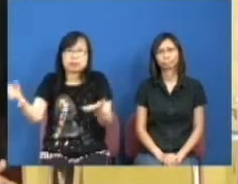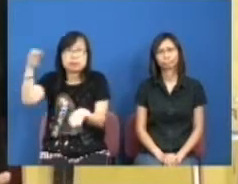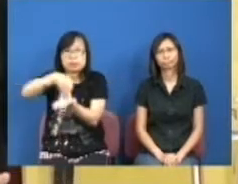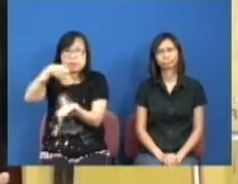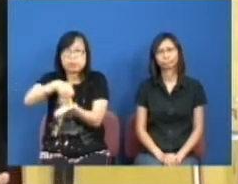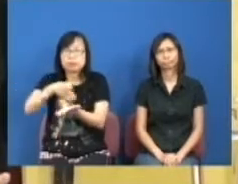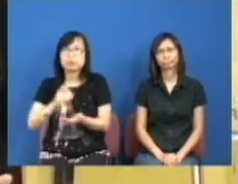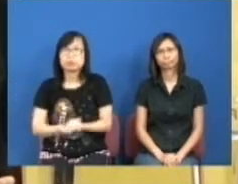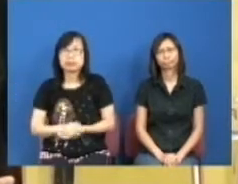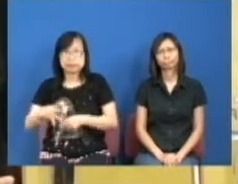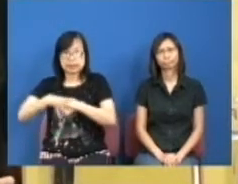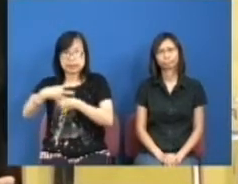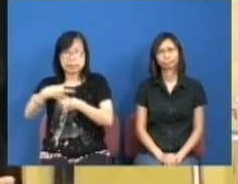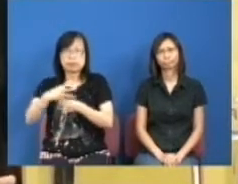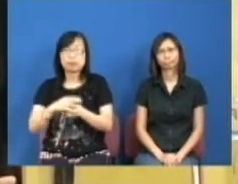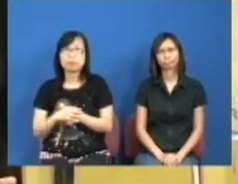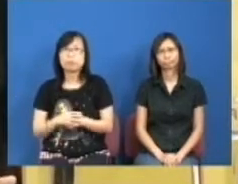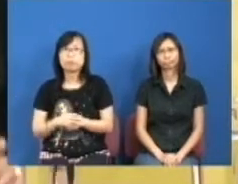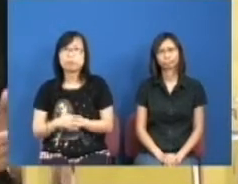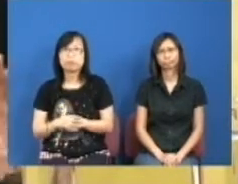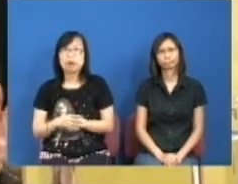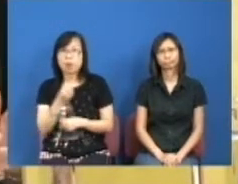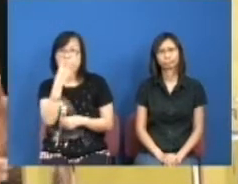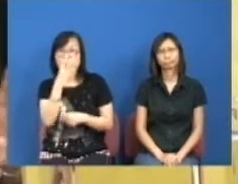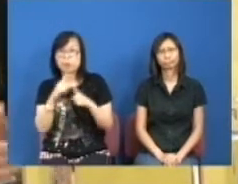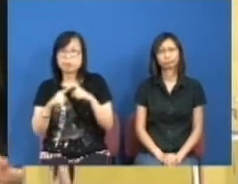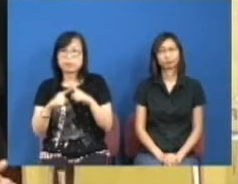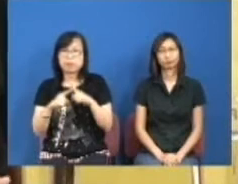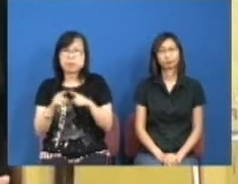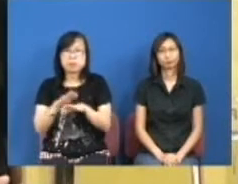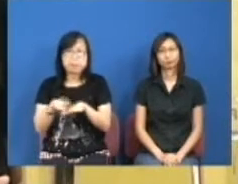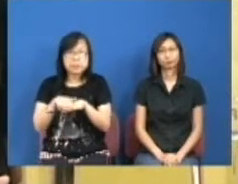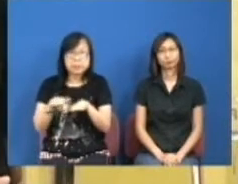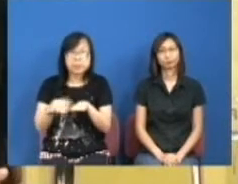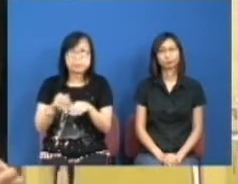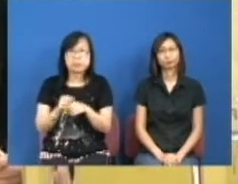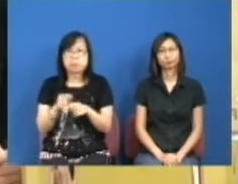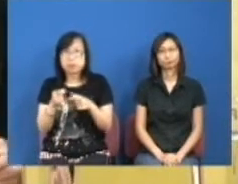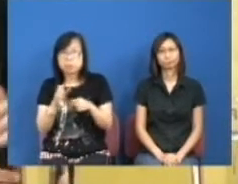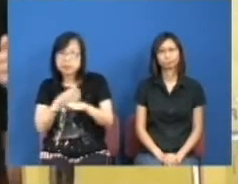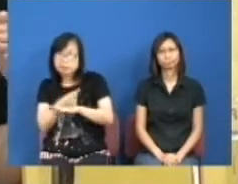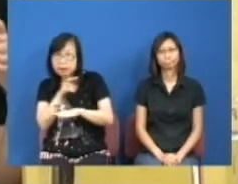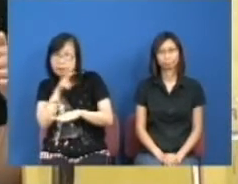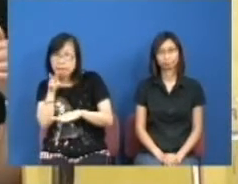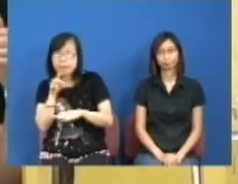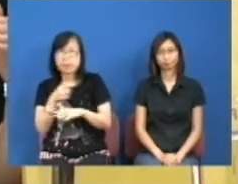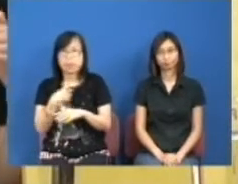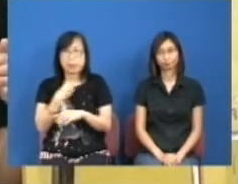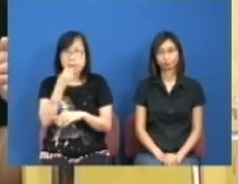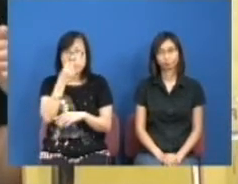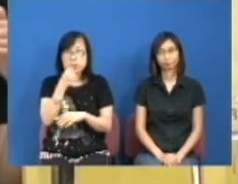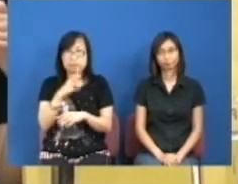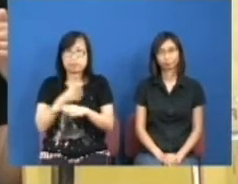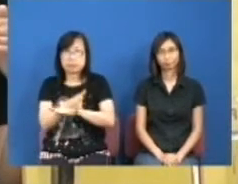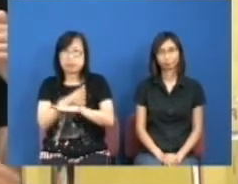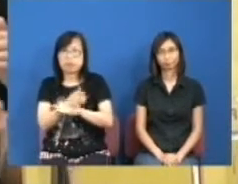的。而第四個香港人一般學者對於香港公民社會的觀察呢，就是香港的公民